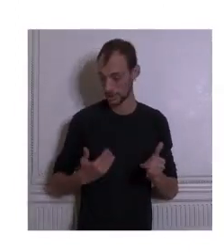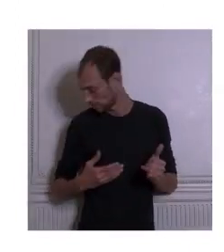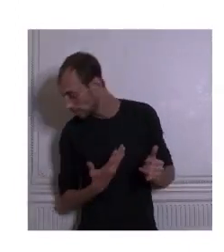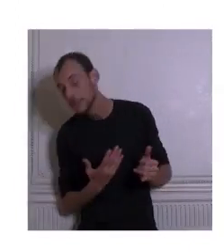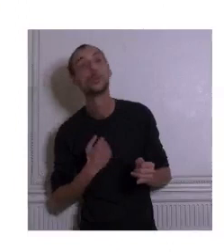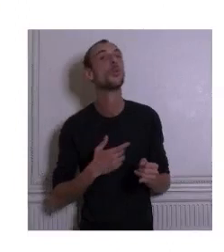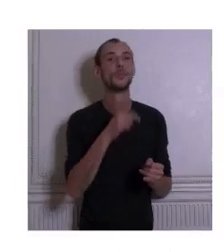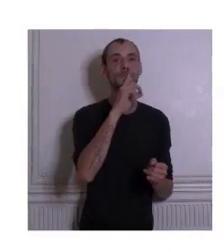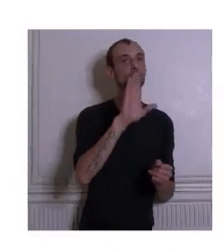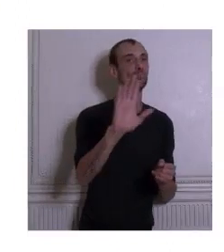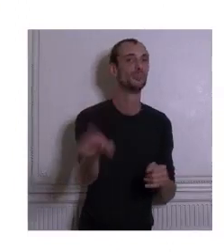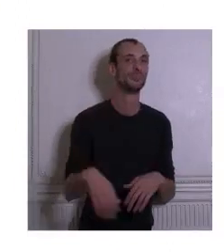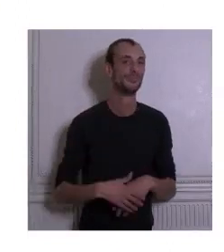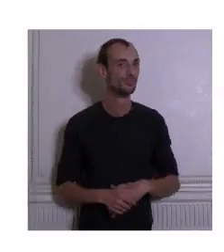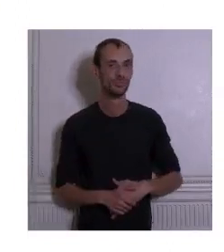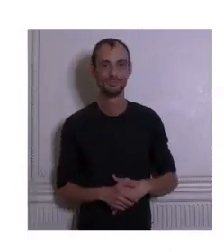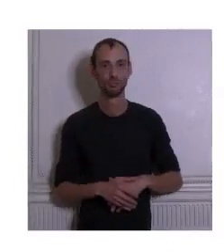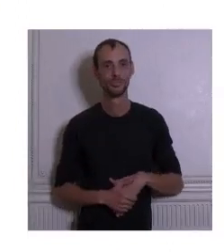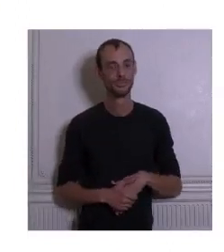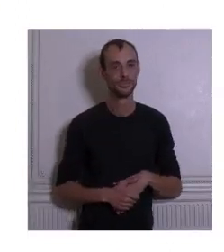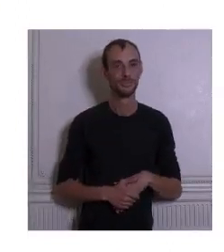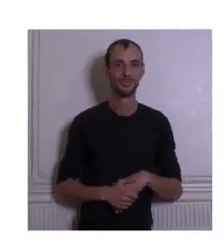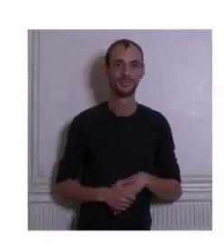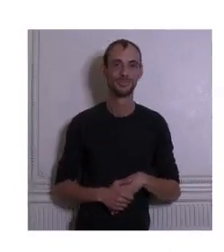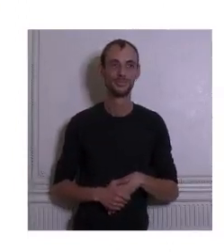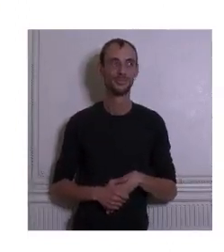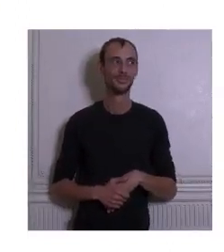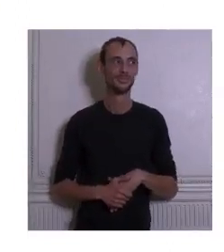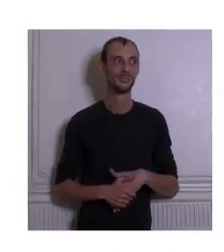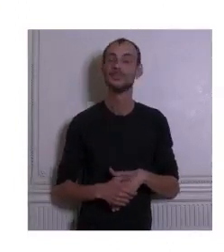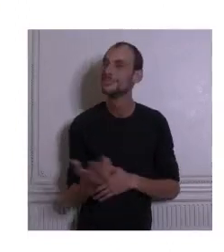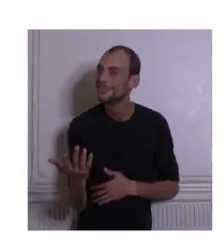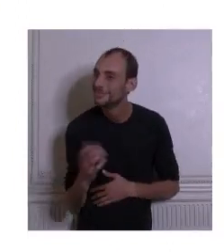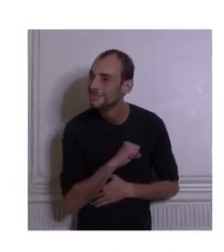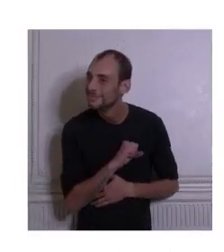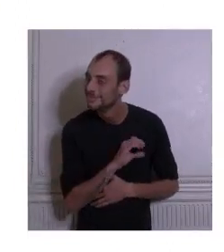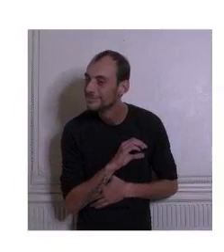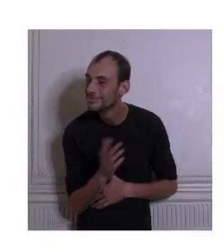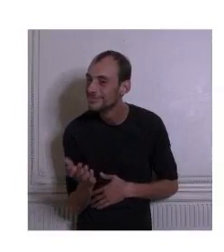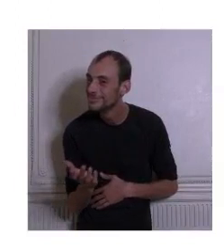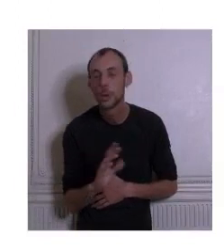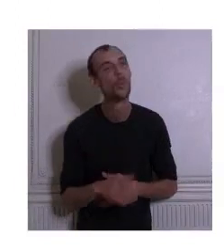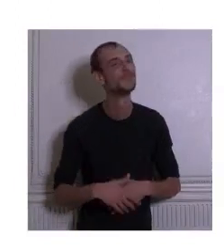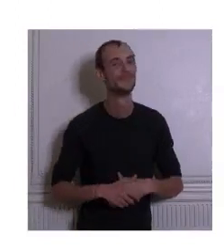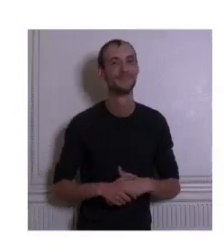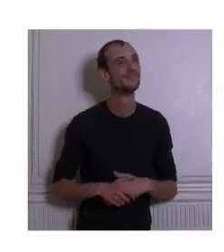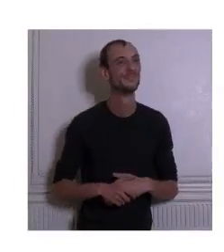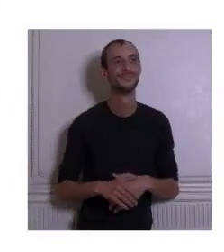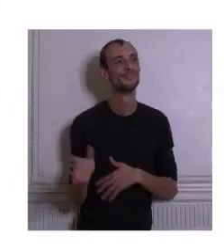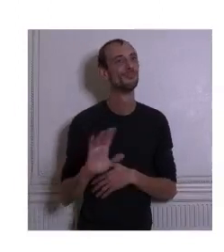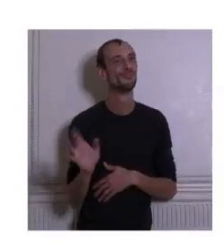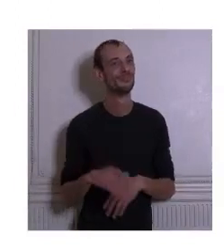Alors ce technicien ou cette technicienne, Madame Ramy. Je ne vais pas revenir sur nos débats courtois de début de